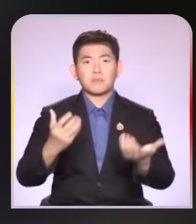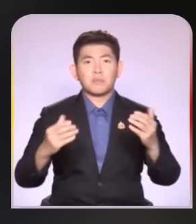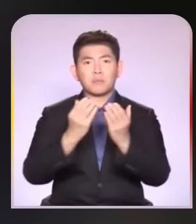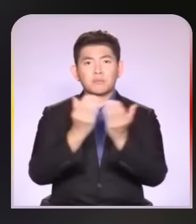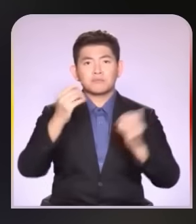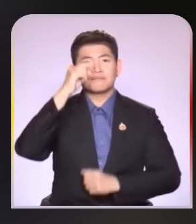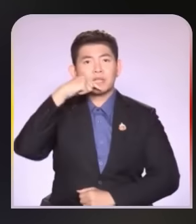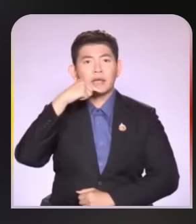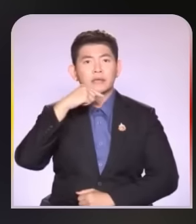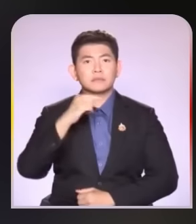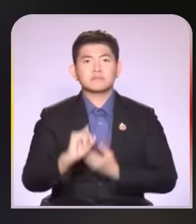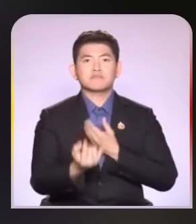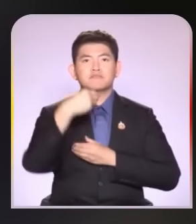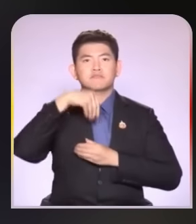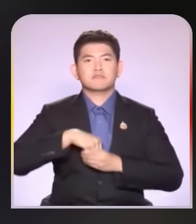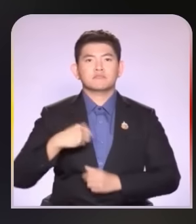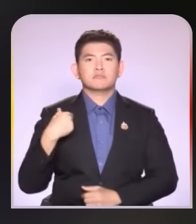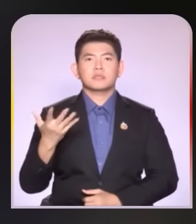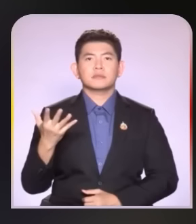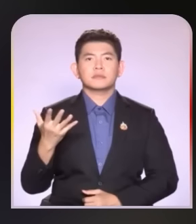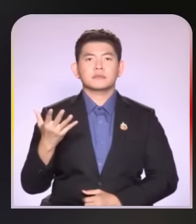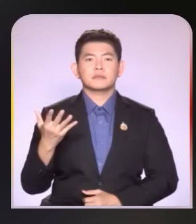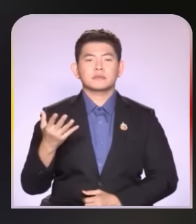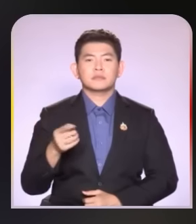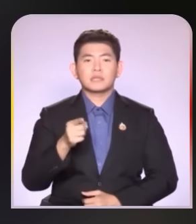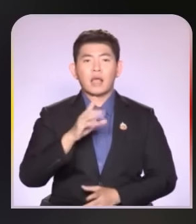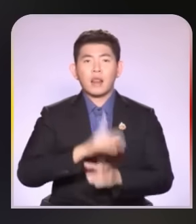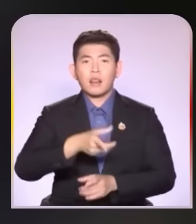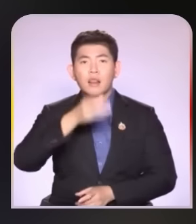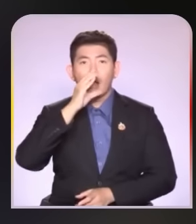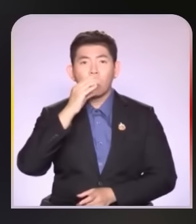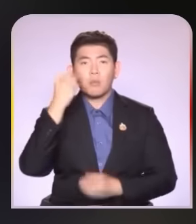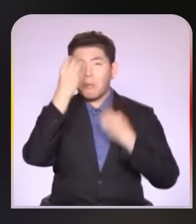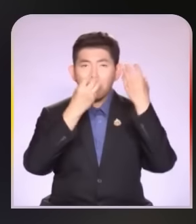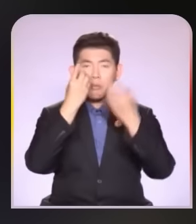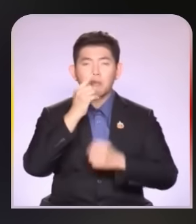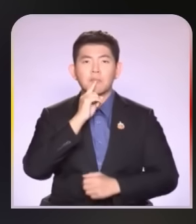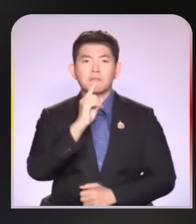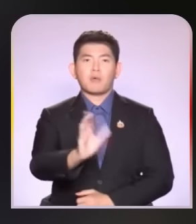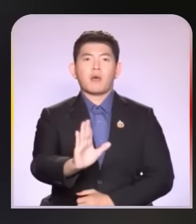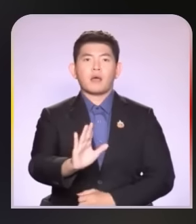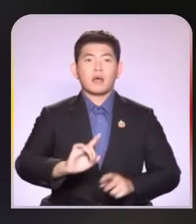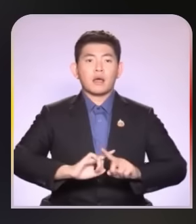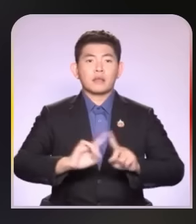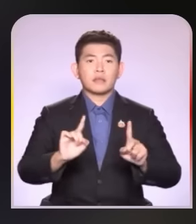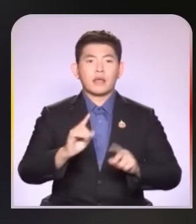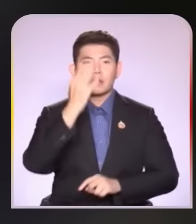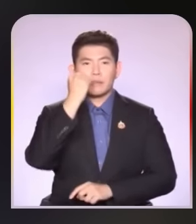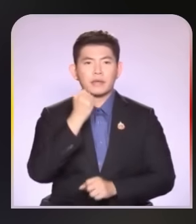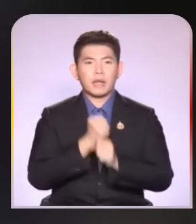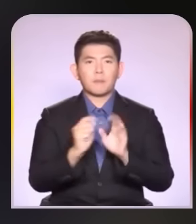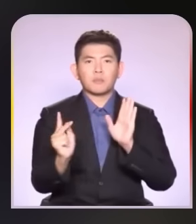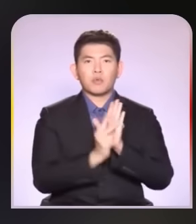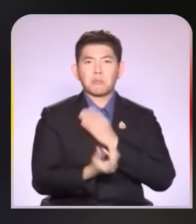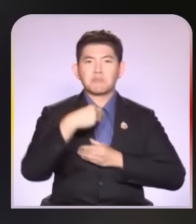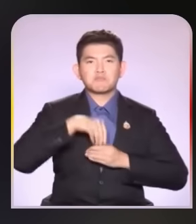ยไร้จรรยาเองกินเหล้าเมายาไม่ว่าหรอกแต่อย่าออกนอกทางไปให้